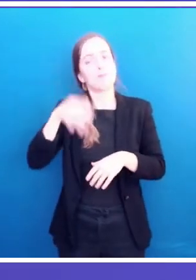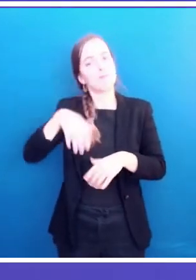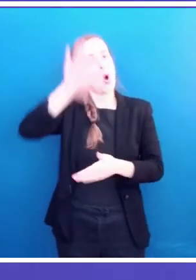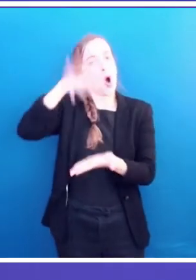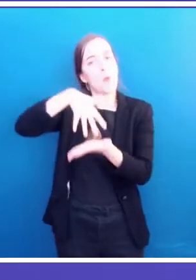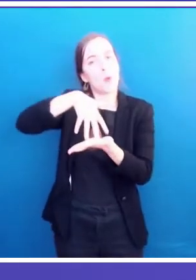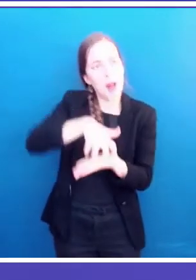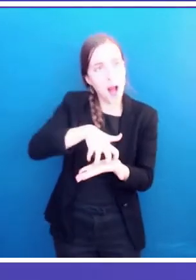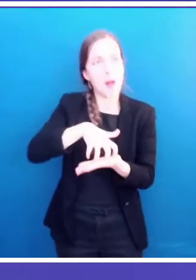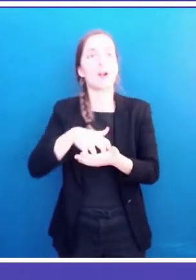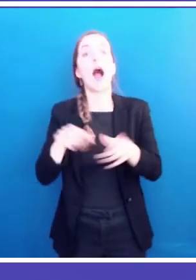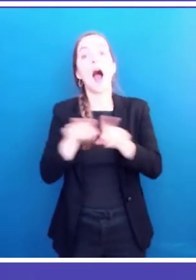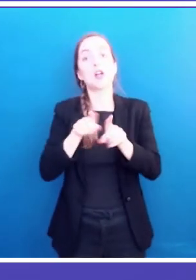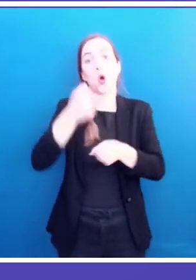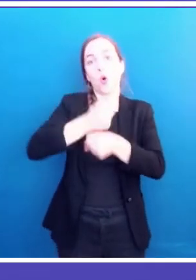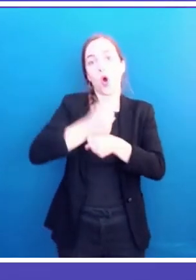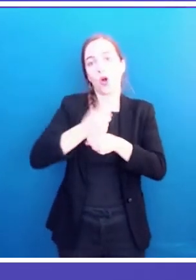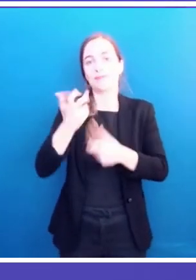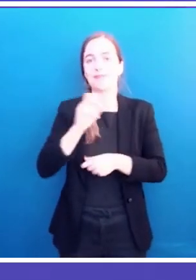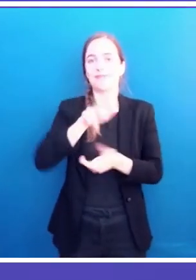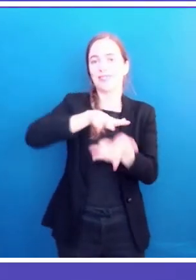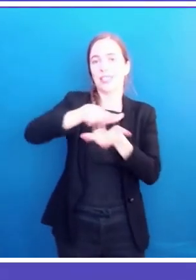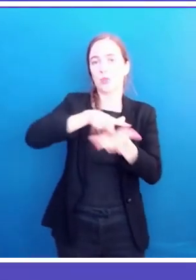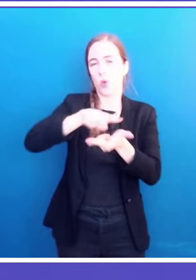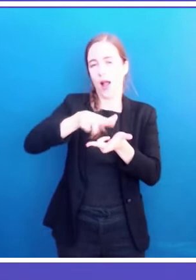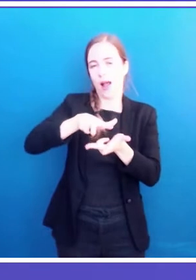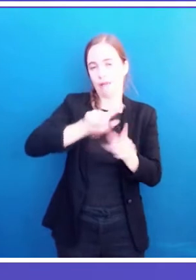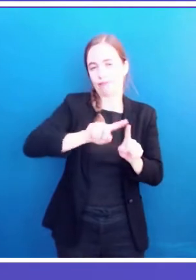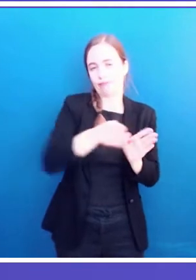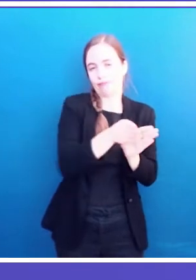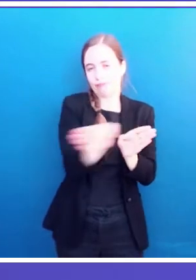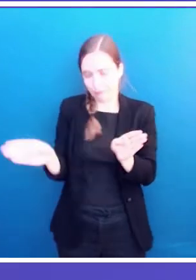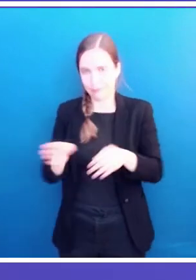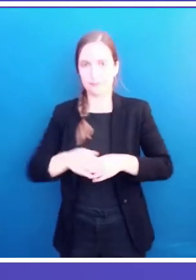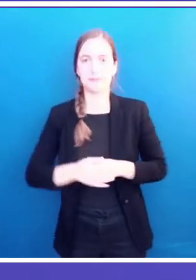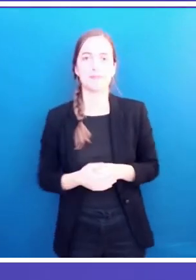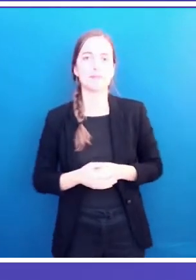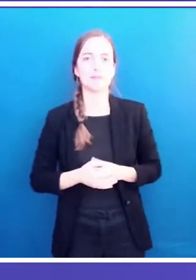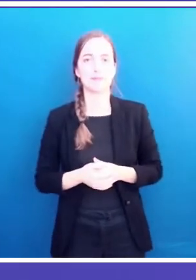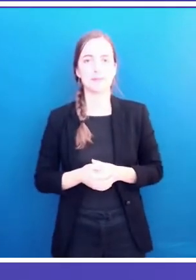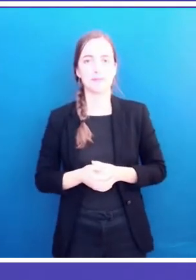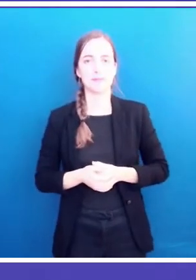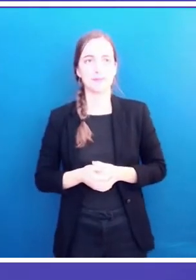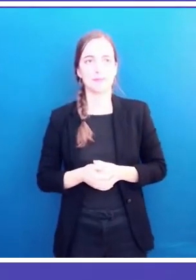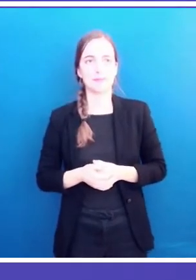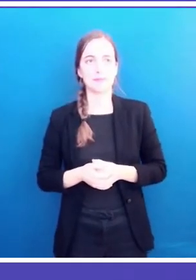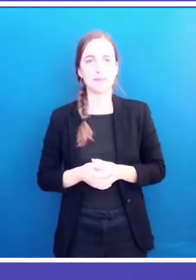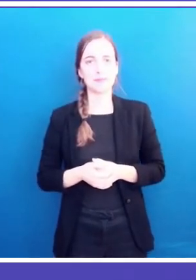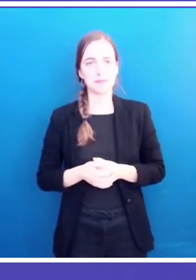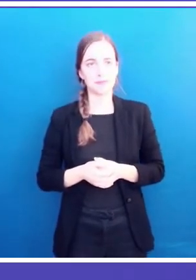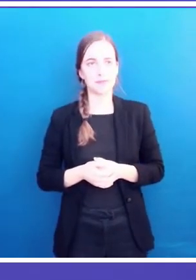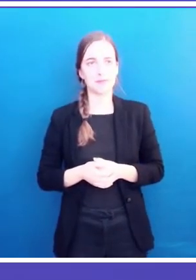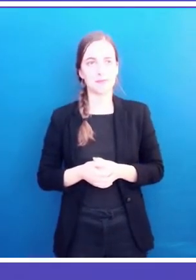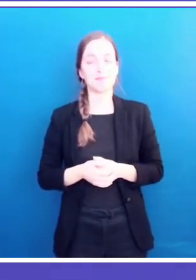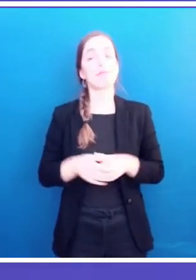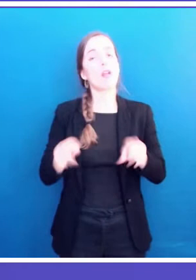ضحايا الإتجار بالبشر وغيرهن. وأجبرتنا هذه الجائحة أيضا أن ننظر إمارة جديدة إلى